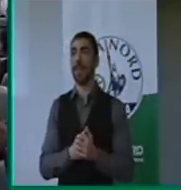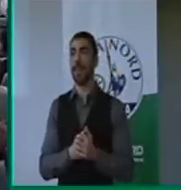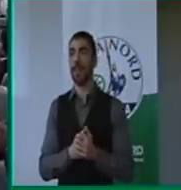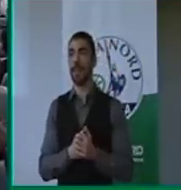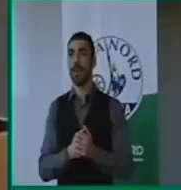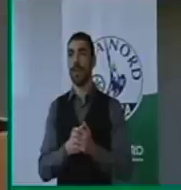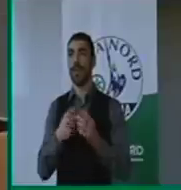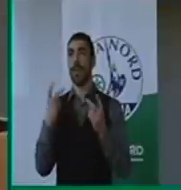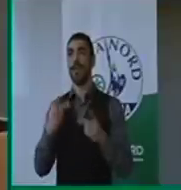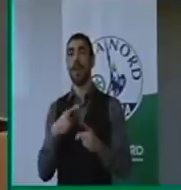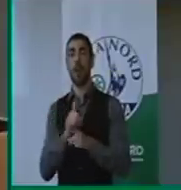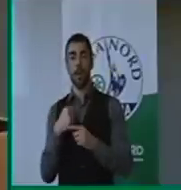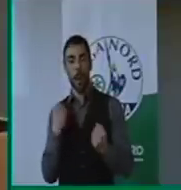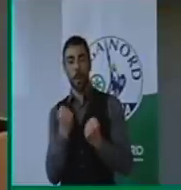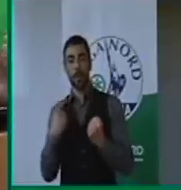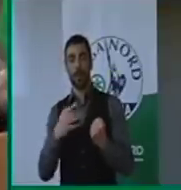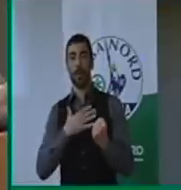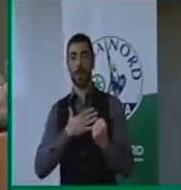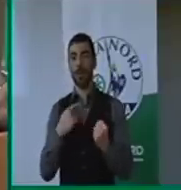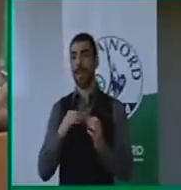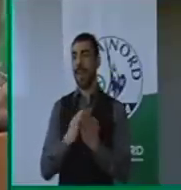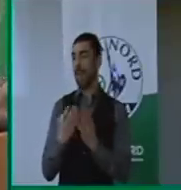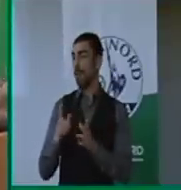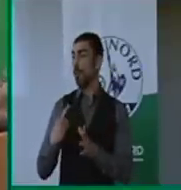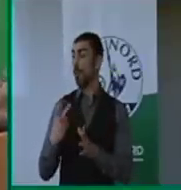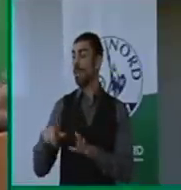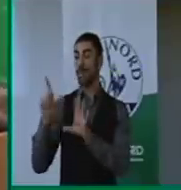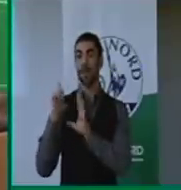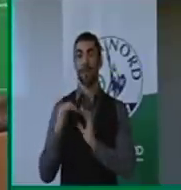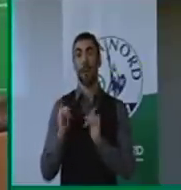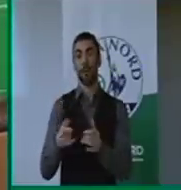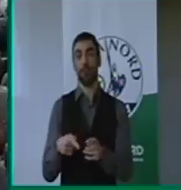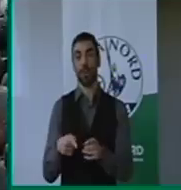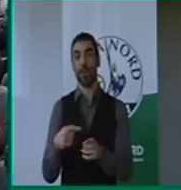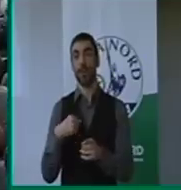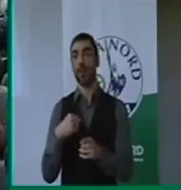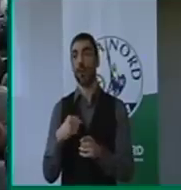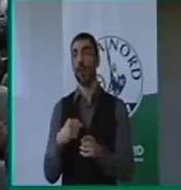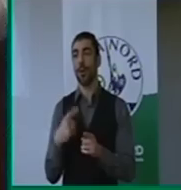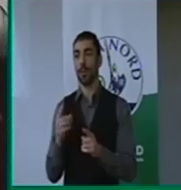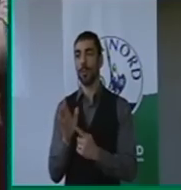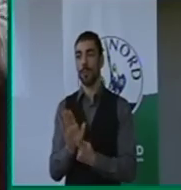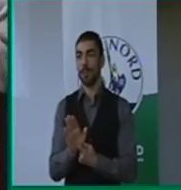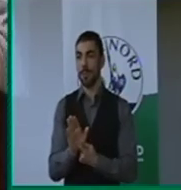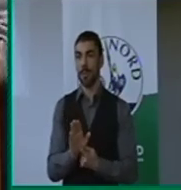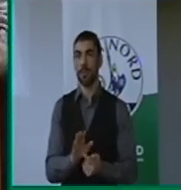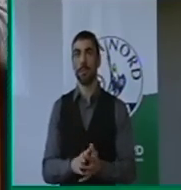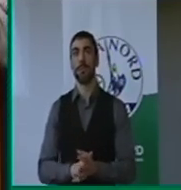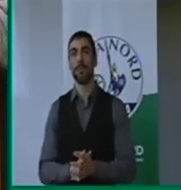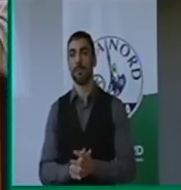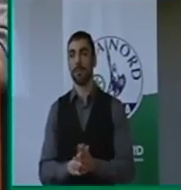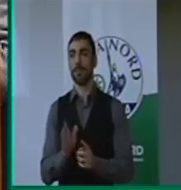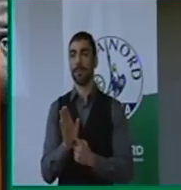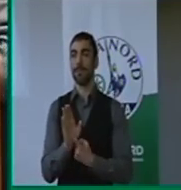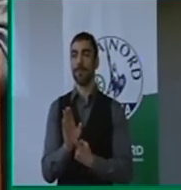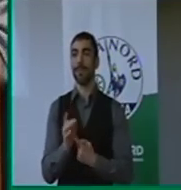anche un momento di promozione permetto ho fatto questo libro che è uscito due settimane fa che parla di Management etico per giffre editore verde